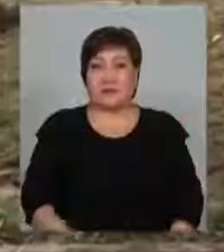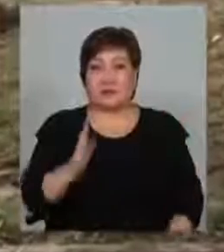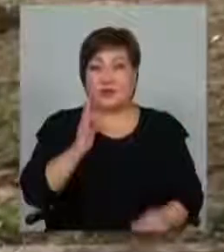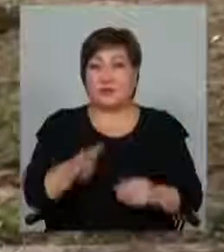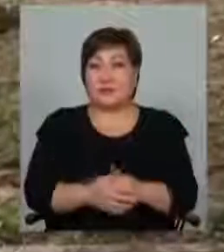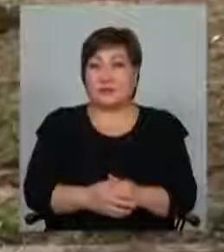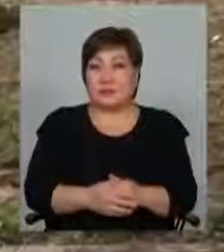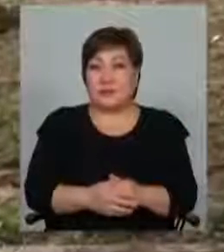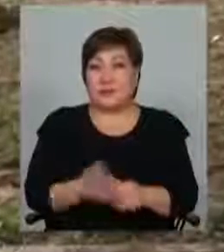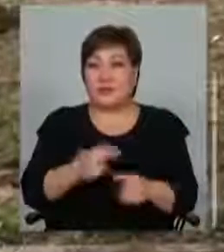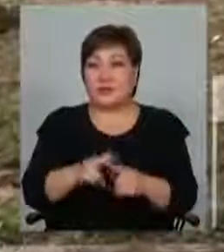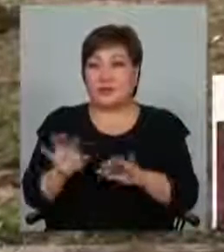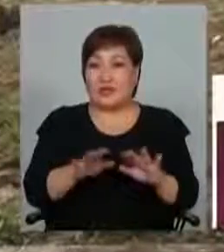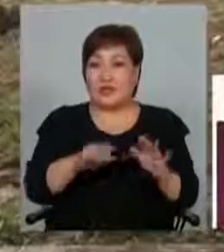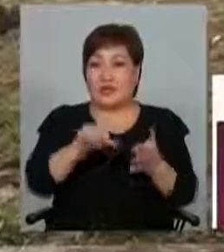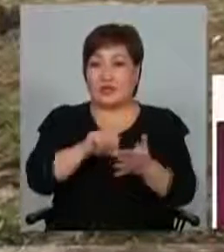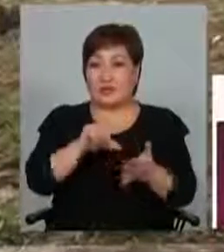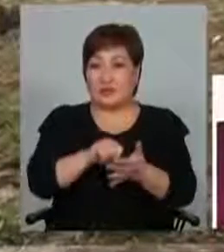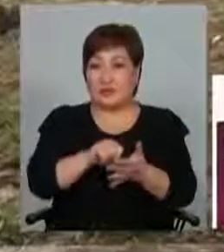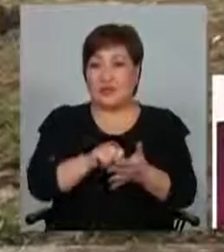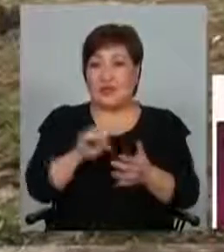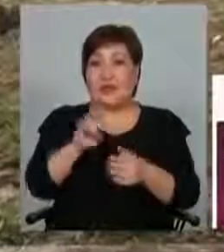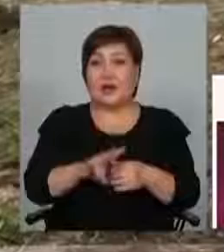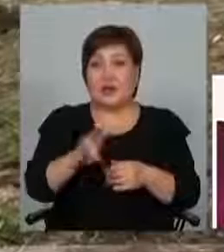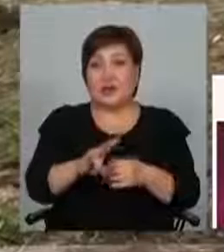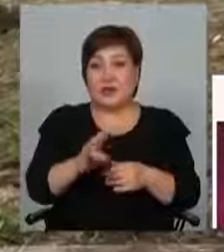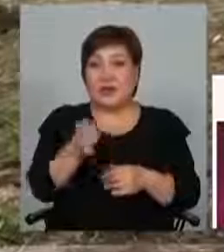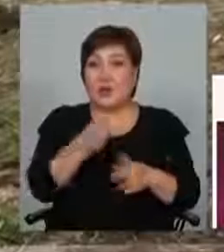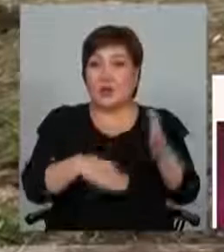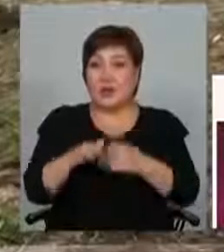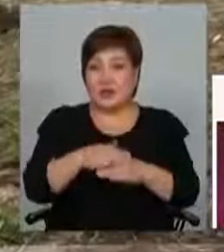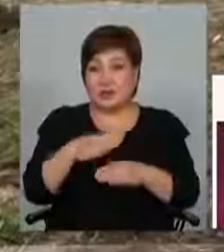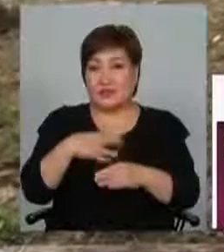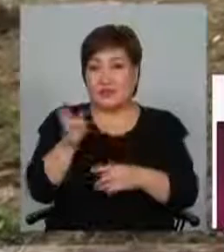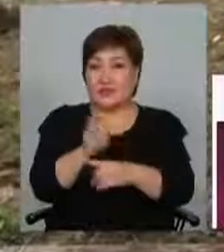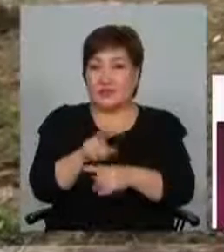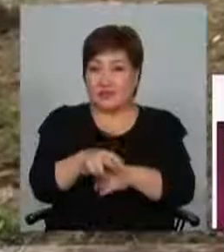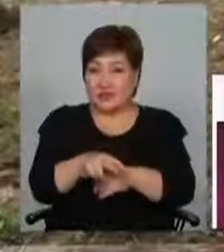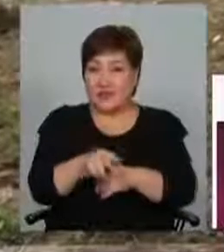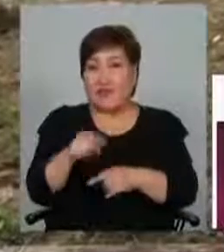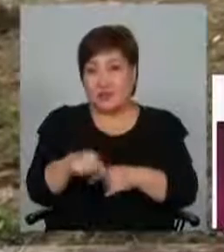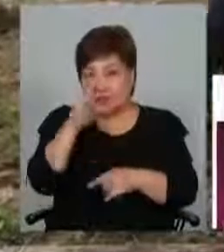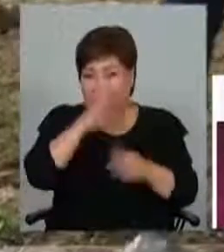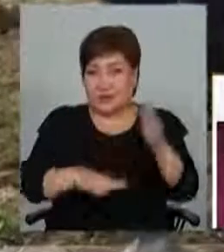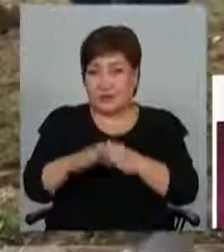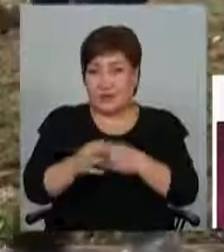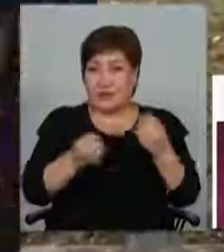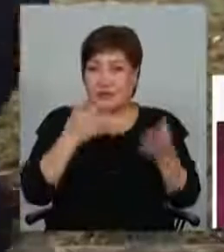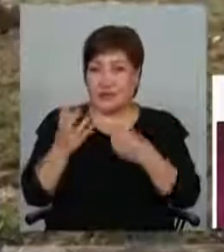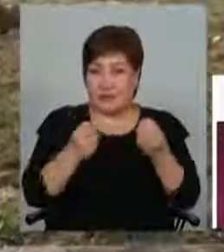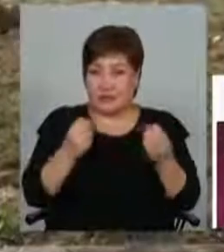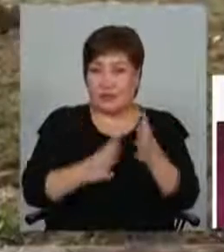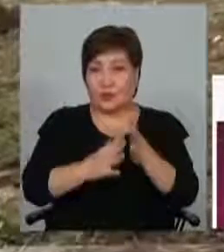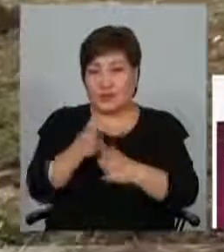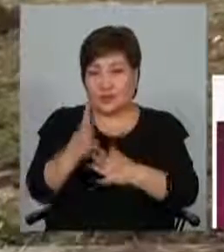таппақ. Мына шараға қатысып, Наурызбай ауданынан келіп жатырмыз. Мына еліміз көркейіп, өсіп, өніп,